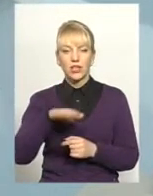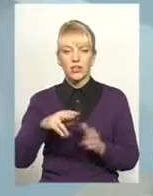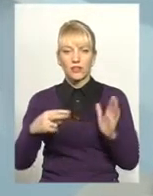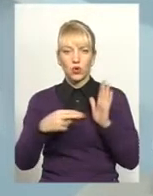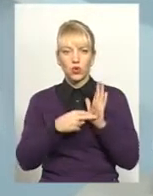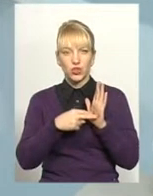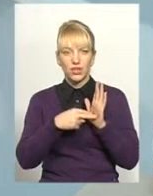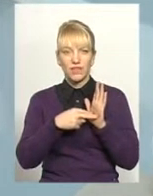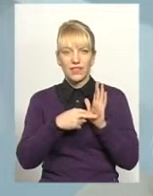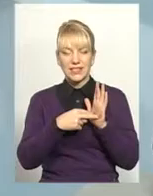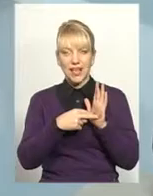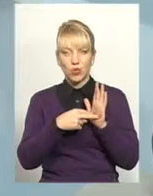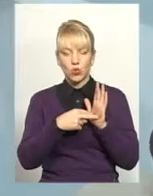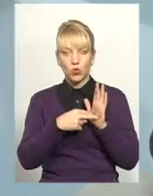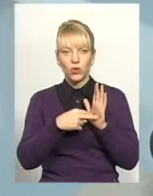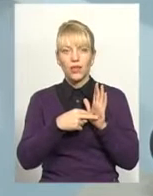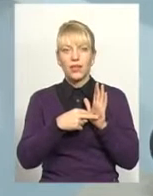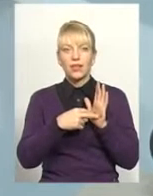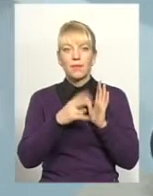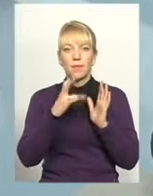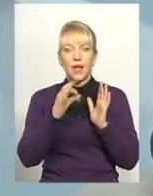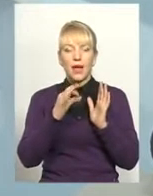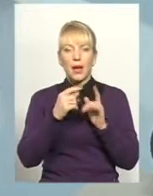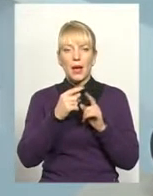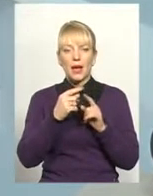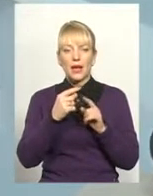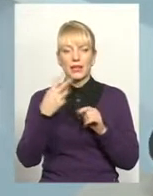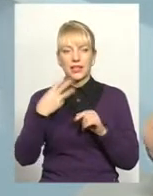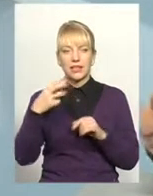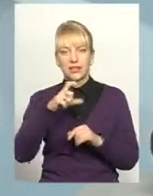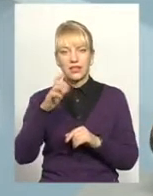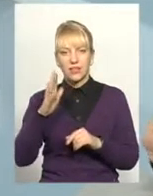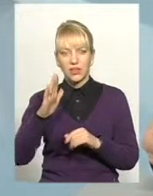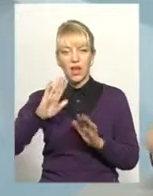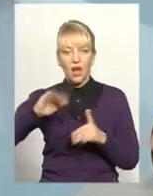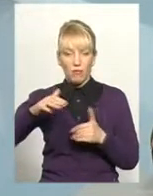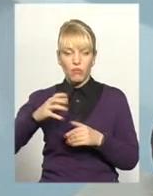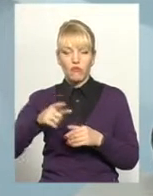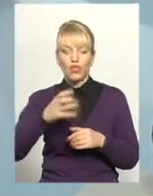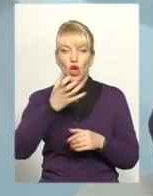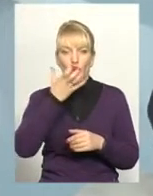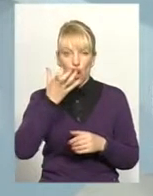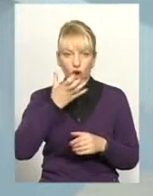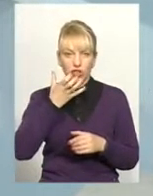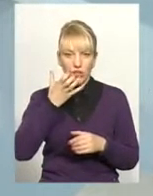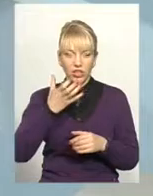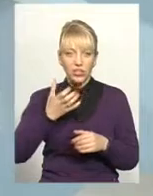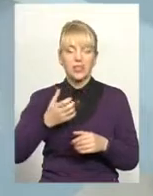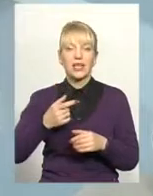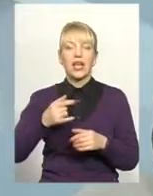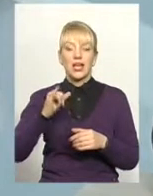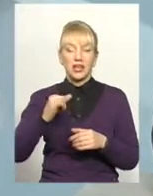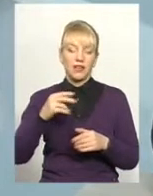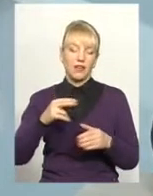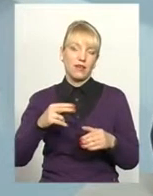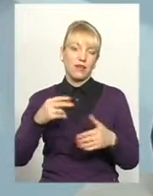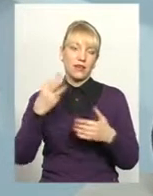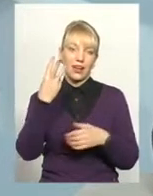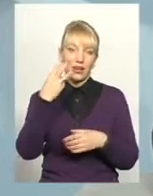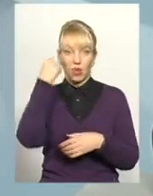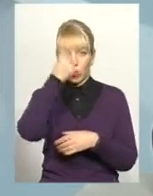розетку на півгодини, поки він розігріється, а далі його відключаєш від всього, і він 3 роки, скажімо,